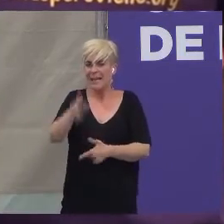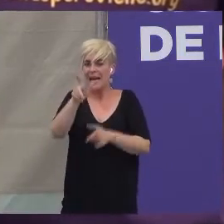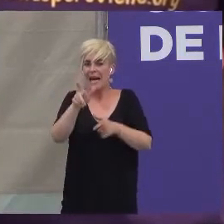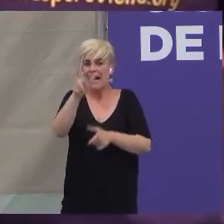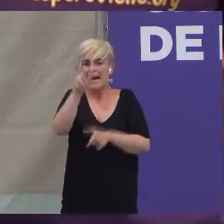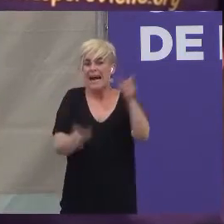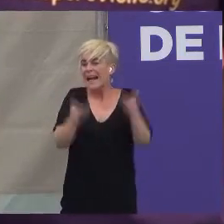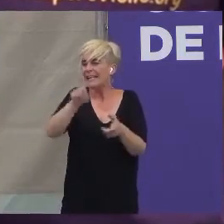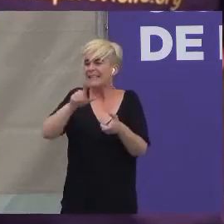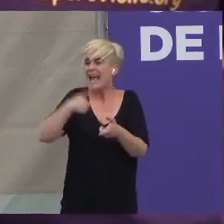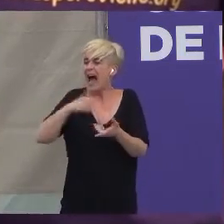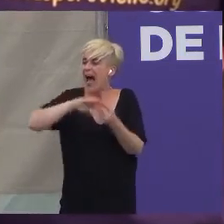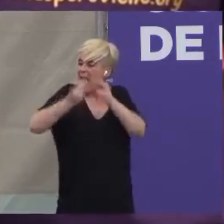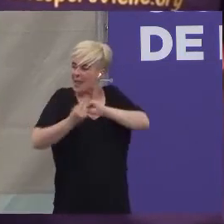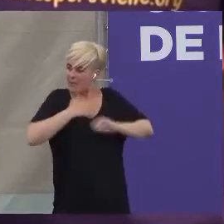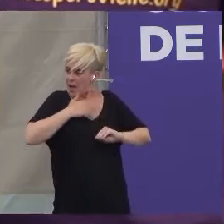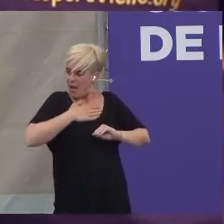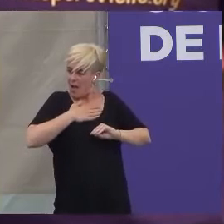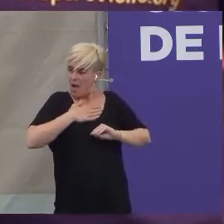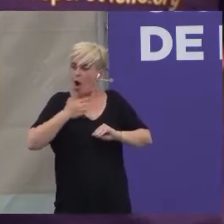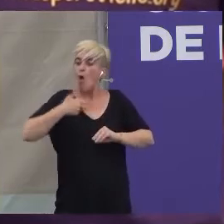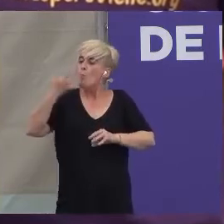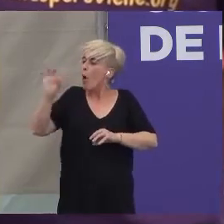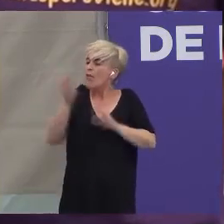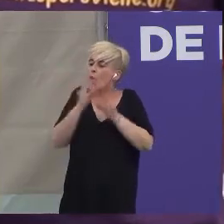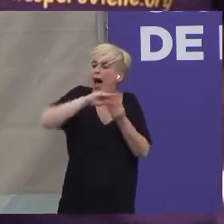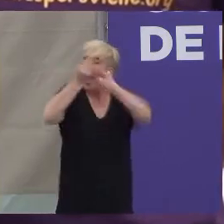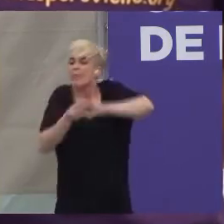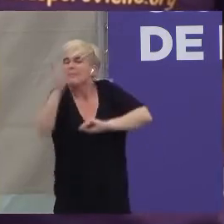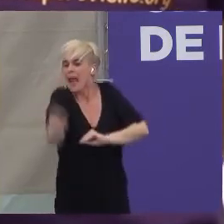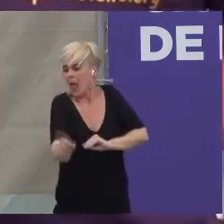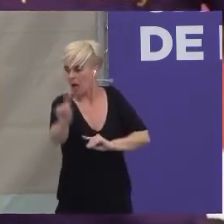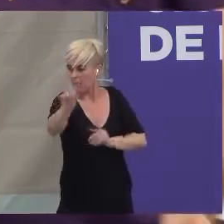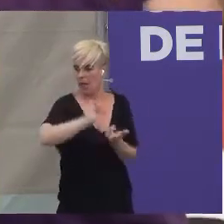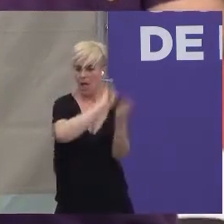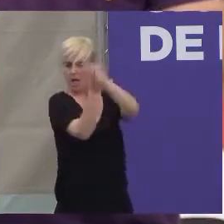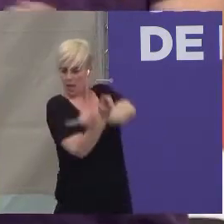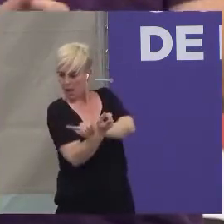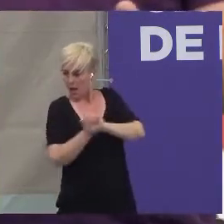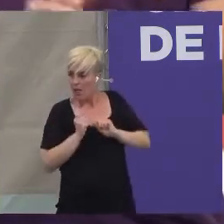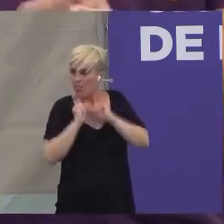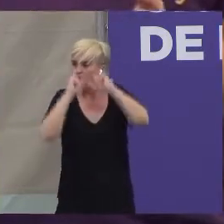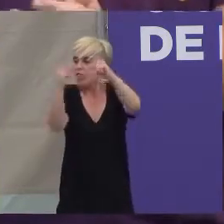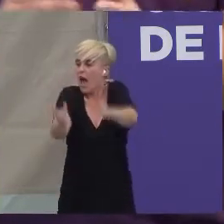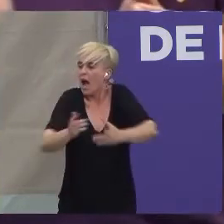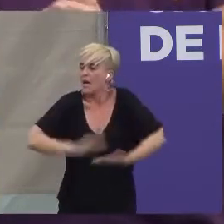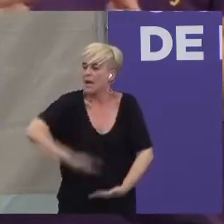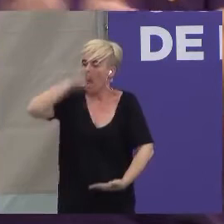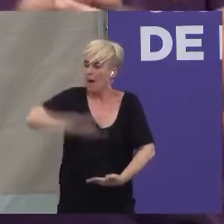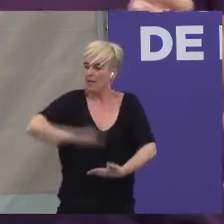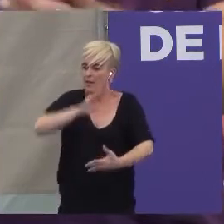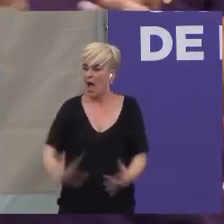s'ha d'adaptar a Podem. És Podem la que s'ha d'adaptar a la gent i capacitar de donar cohesió a totes les formes